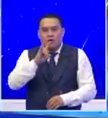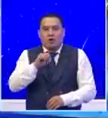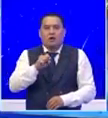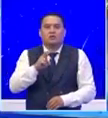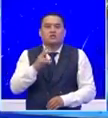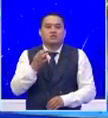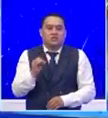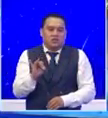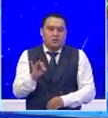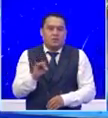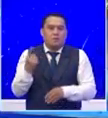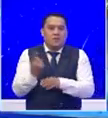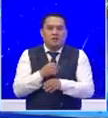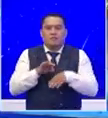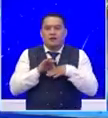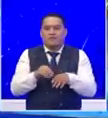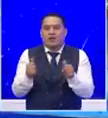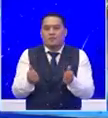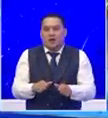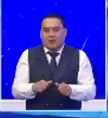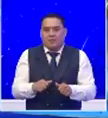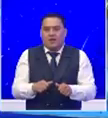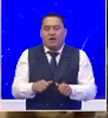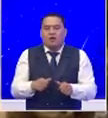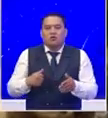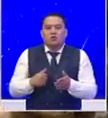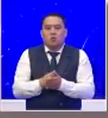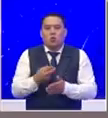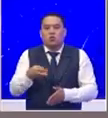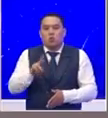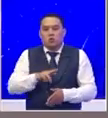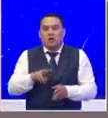«Ванси», впервые проходящий в онлайн-формате. До